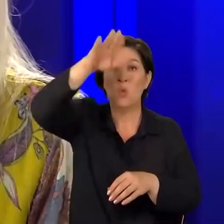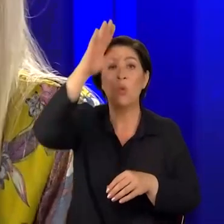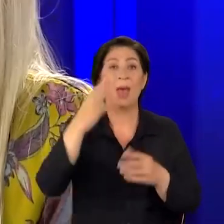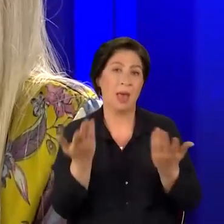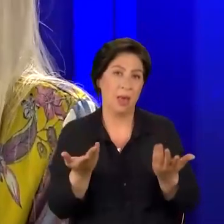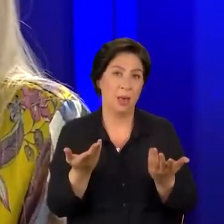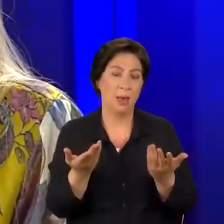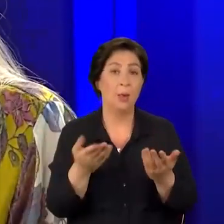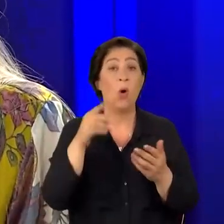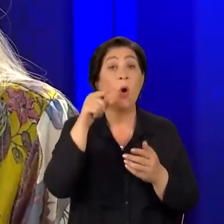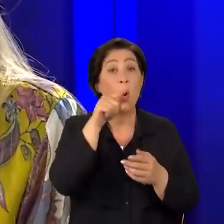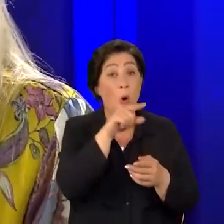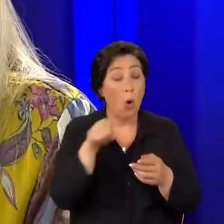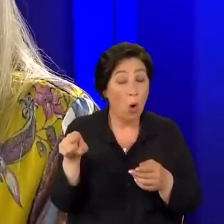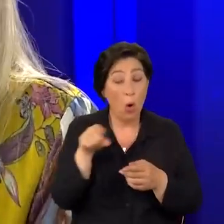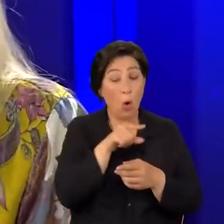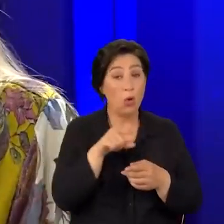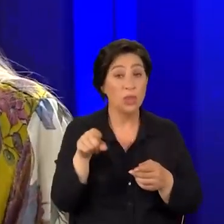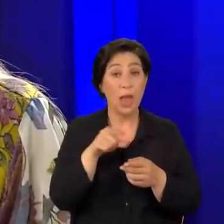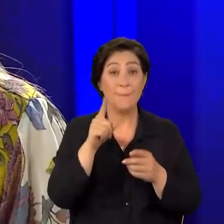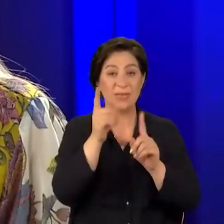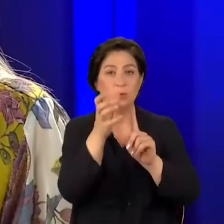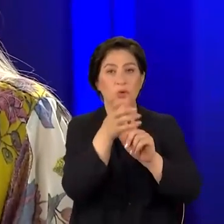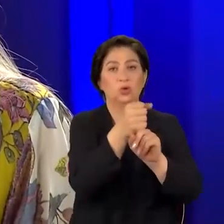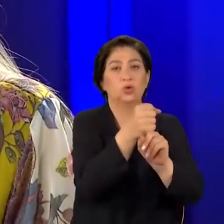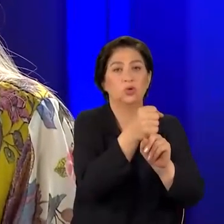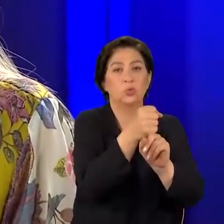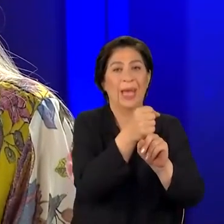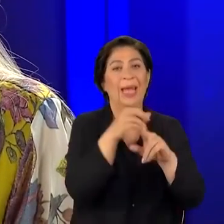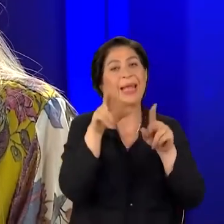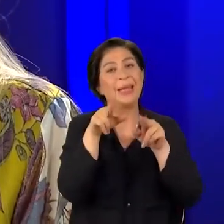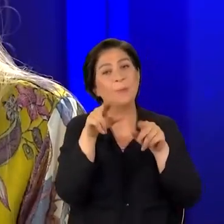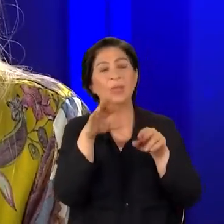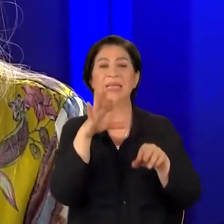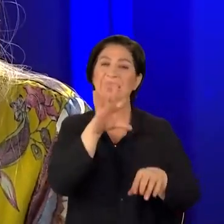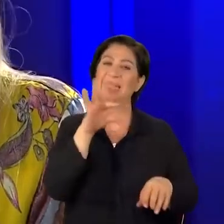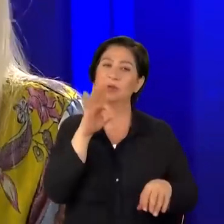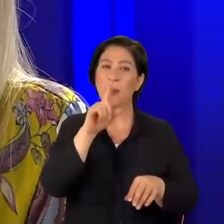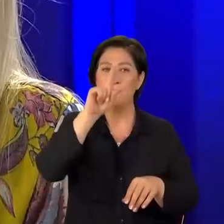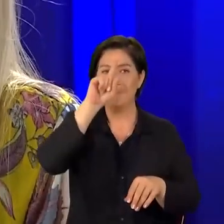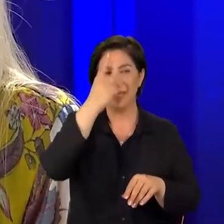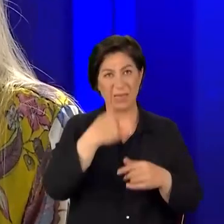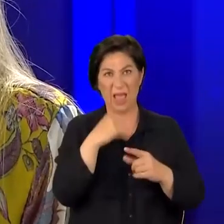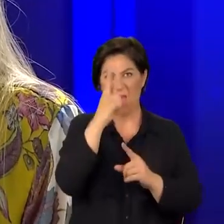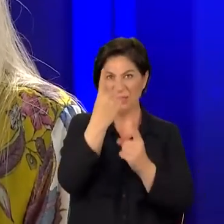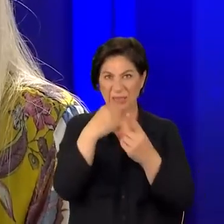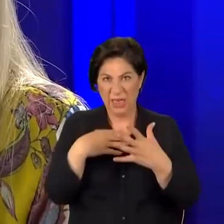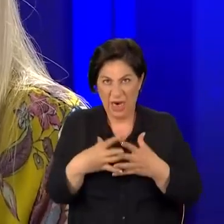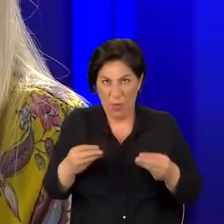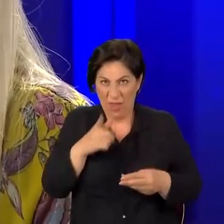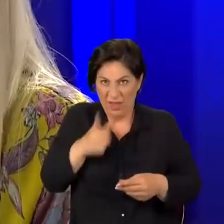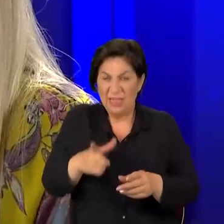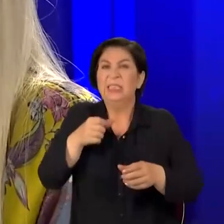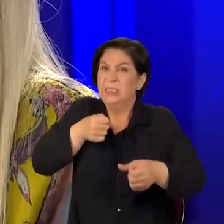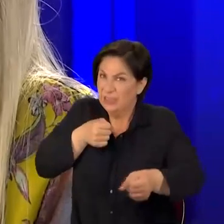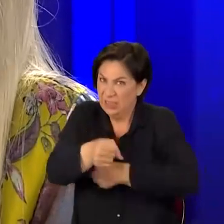konusu. Ve onlar aslında bir tutunum olarak da bunu tercih ediyorlar. Bir yalnızlığa karşı, bir kayboluşa karşı bir